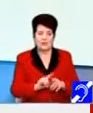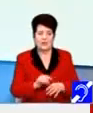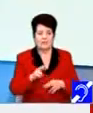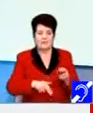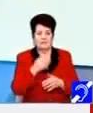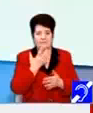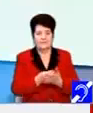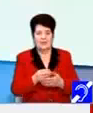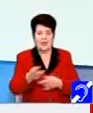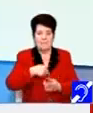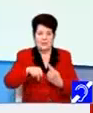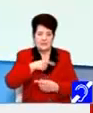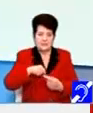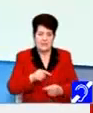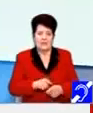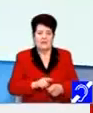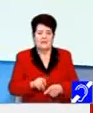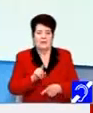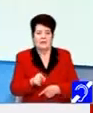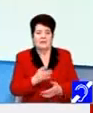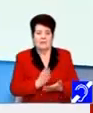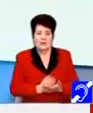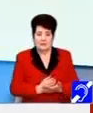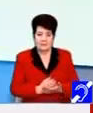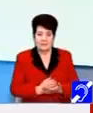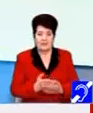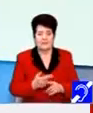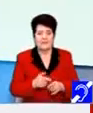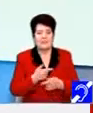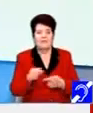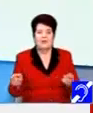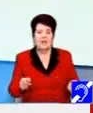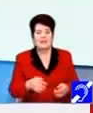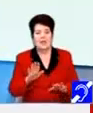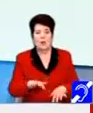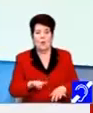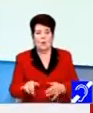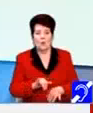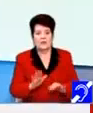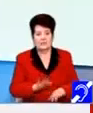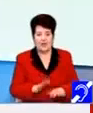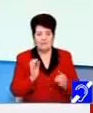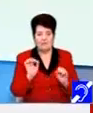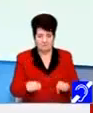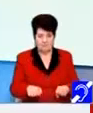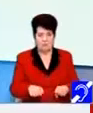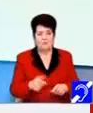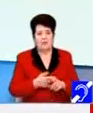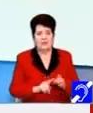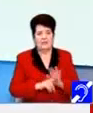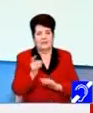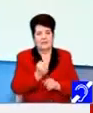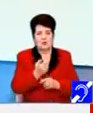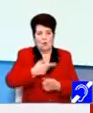propria idee de business. Îndrumați de mentori cu experiență, beneficiarii, indiferent de locul în care se află, vor avea posibilitatea să lanseze